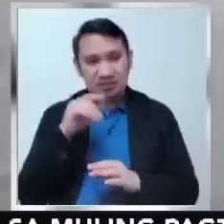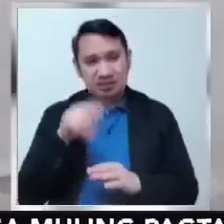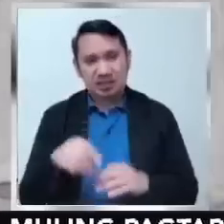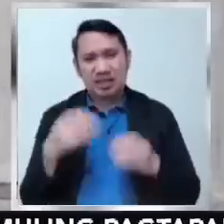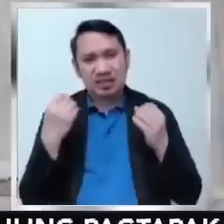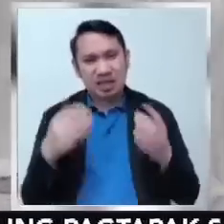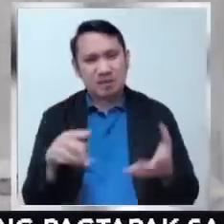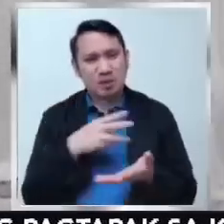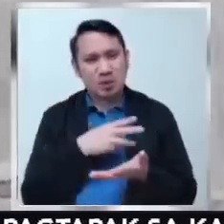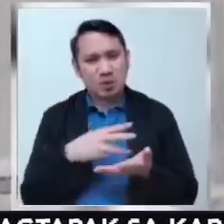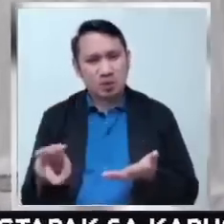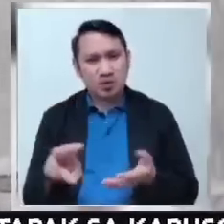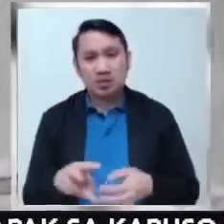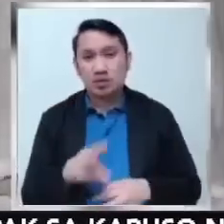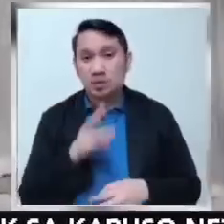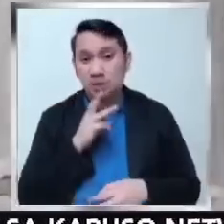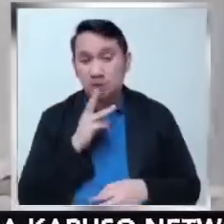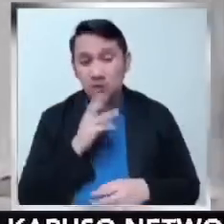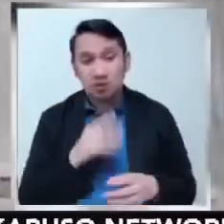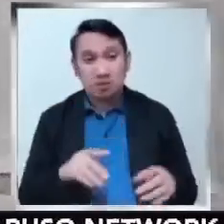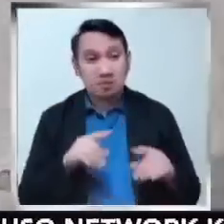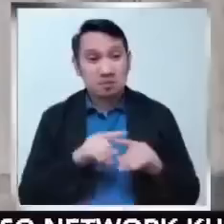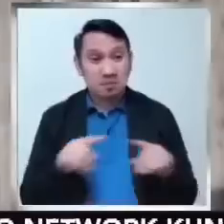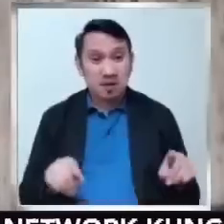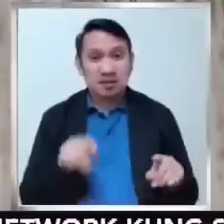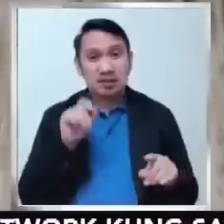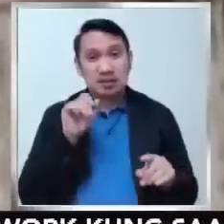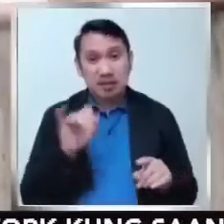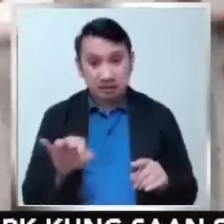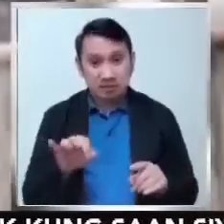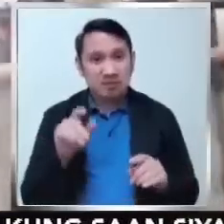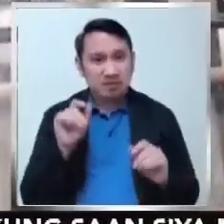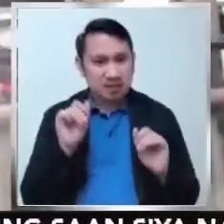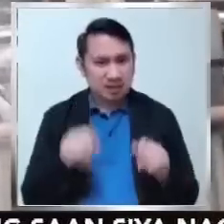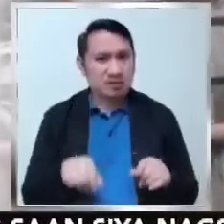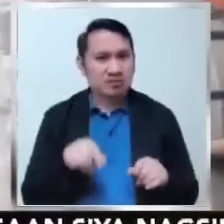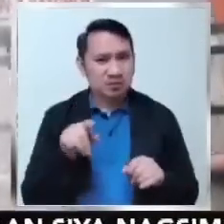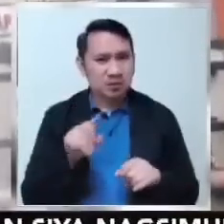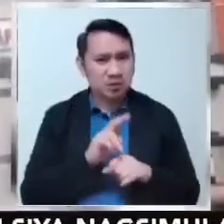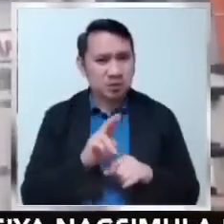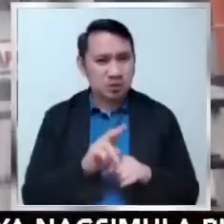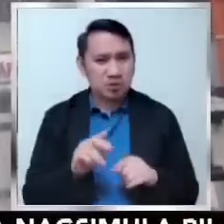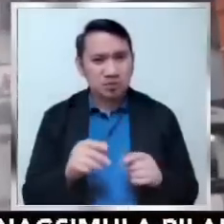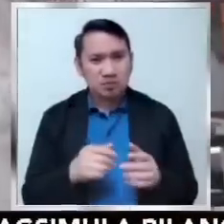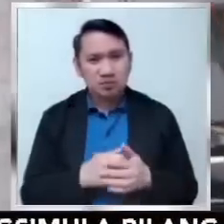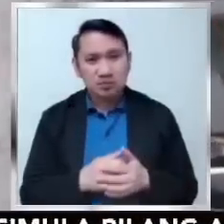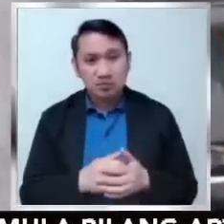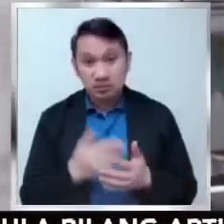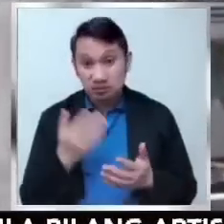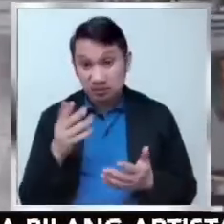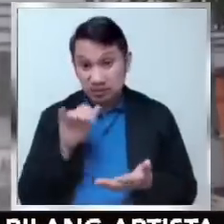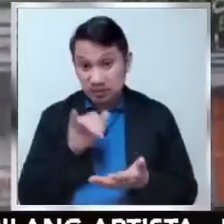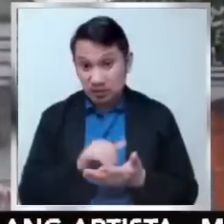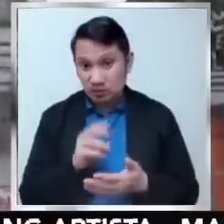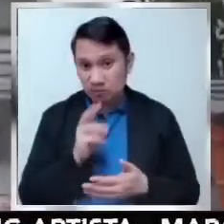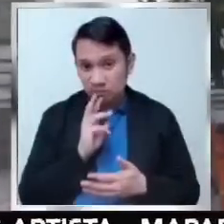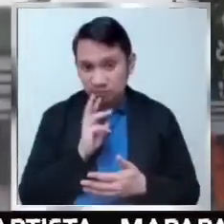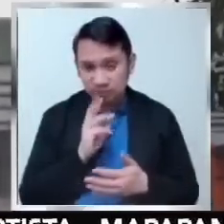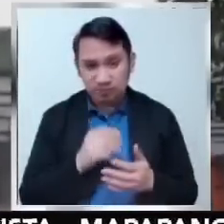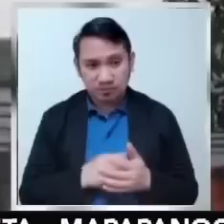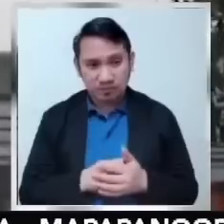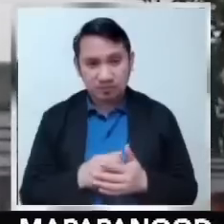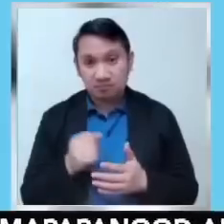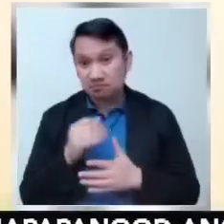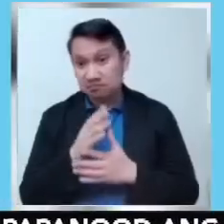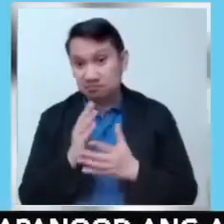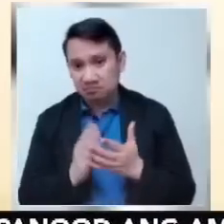nasayang. Pero kung ang tagas na ito nakikita, mas marami ang hindi. Ang tubig na yan, hindi na umaabot pa sa ating mga